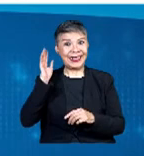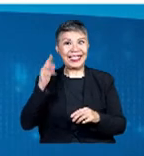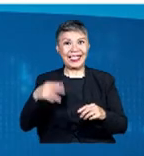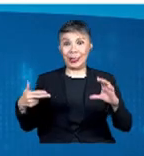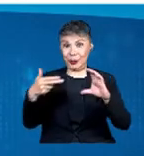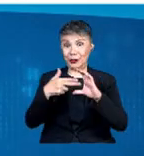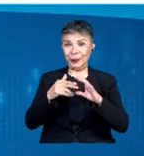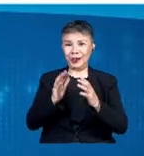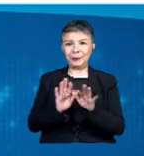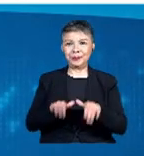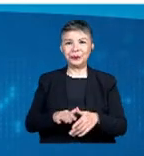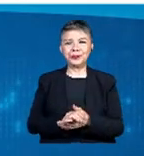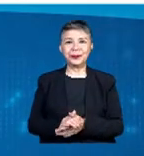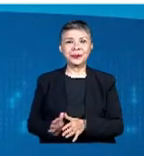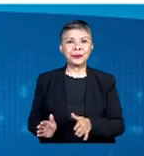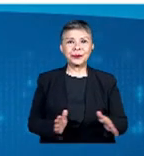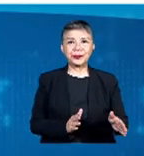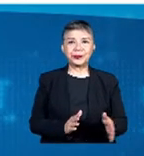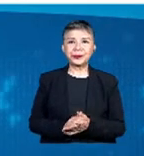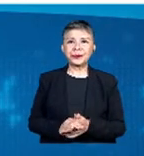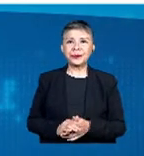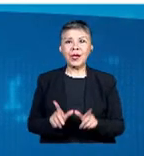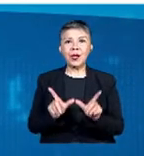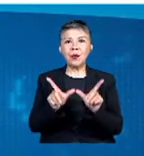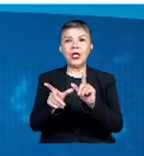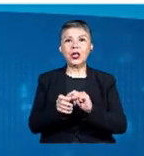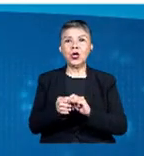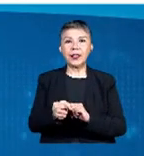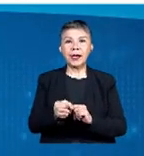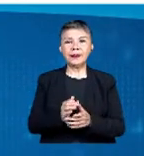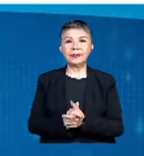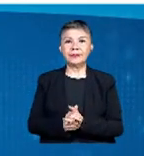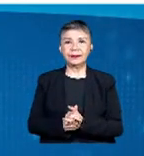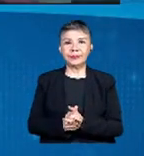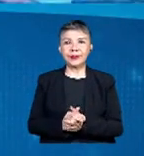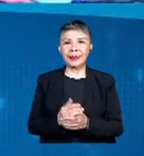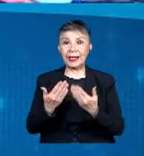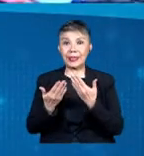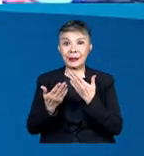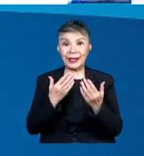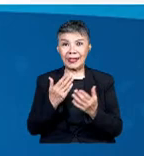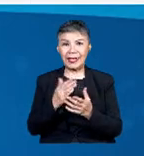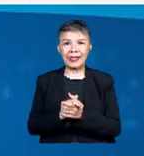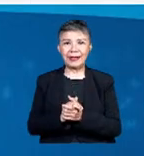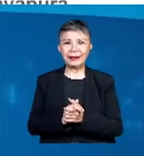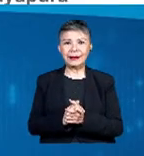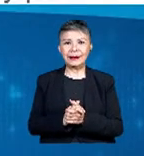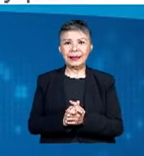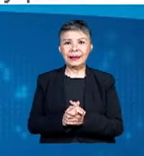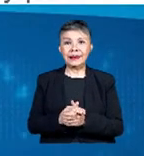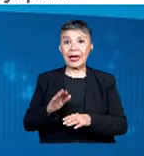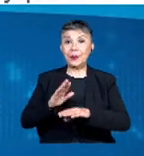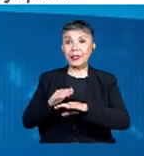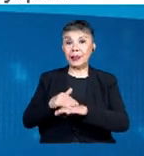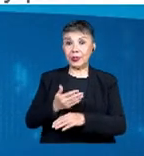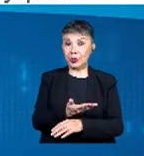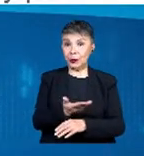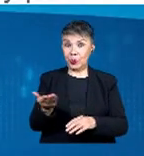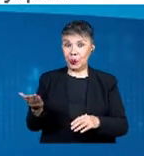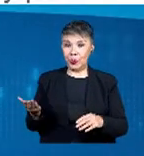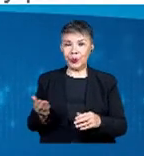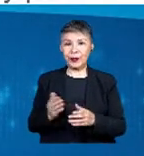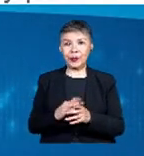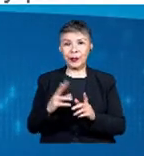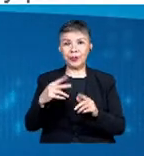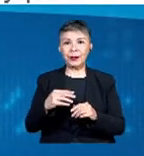sedang menyaksikan. Saya kembali lagi ke Wali Kota sebelum nanti saya akan mengajak Anda yang saat ini